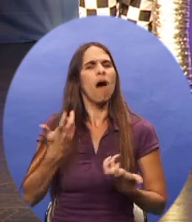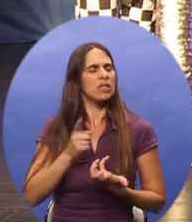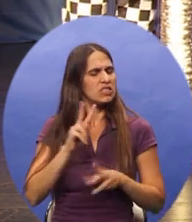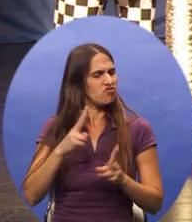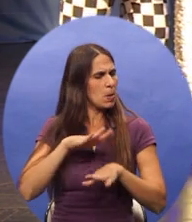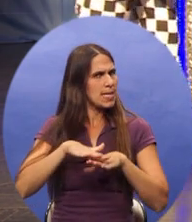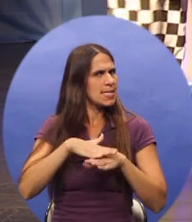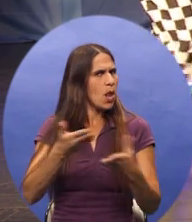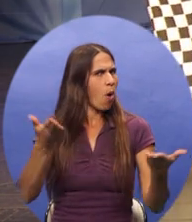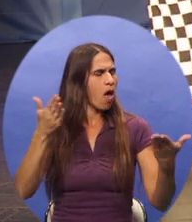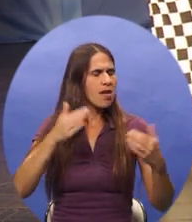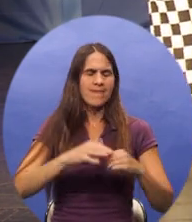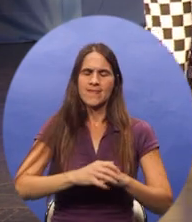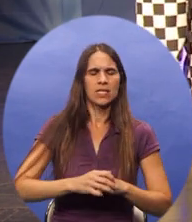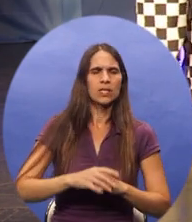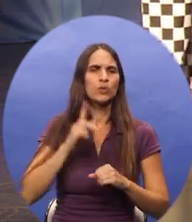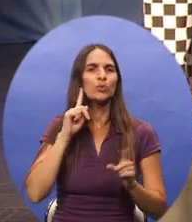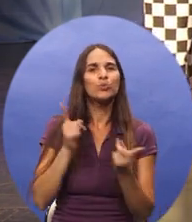נסלח, בדיוק.